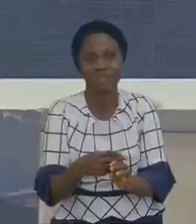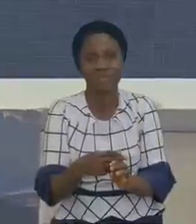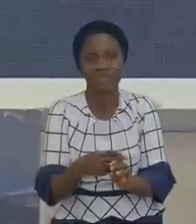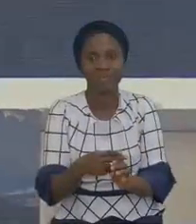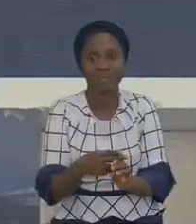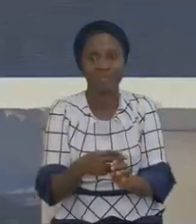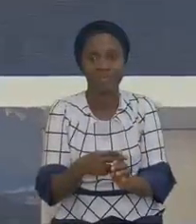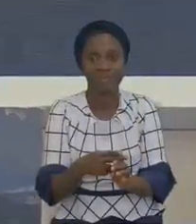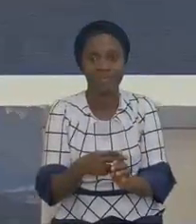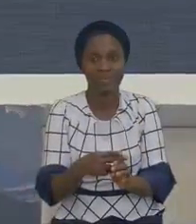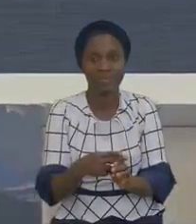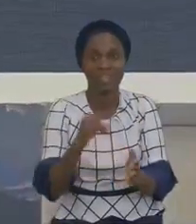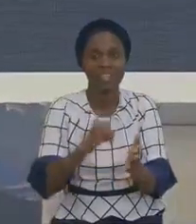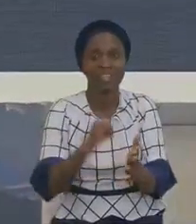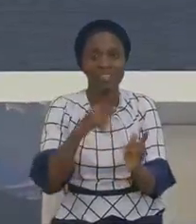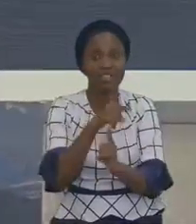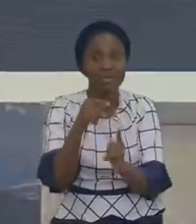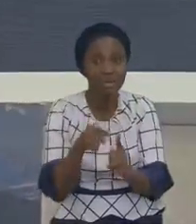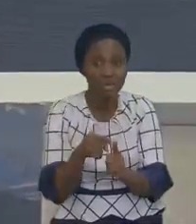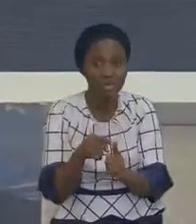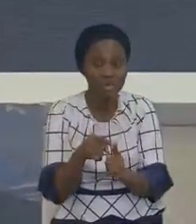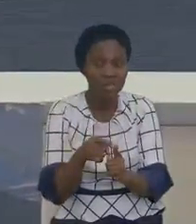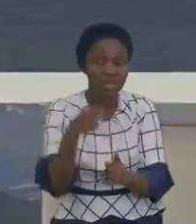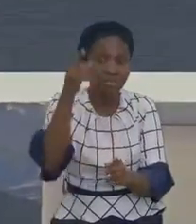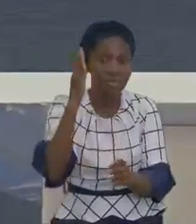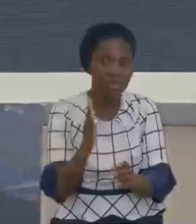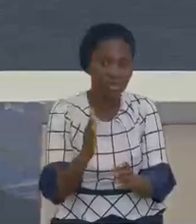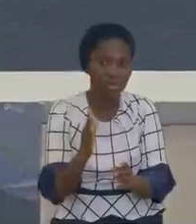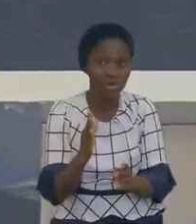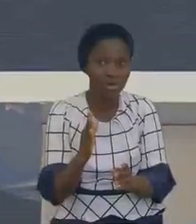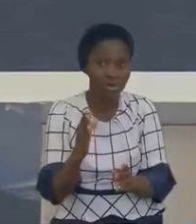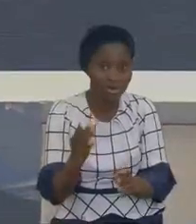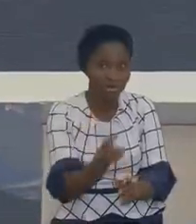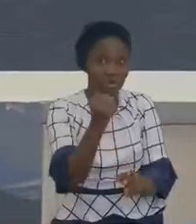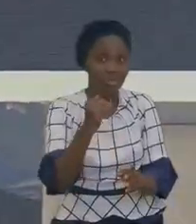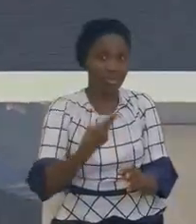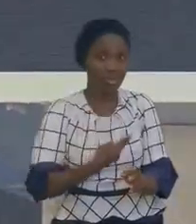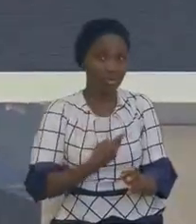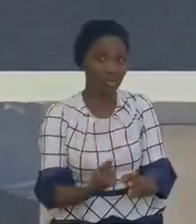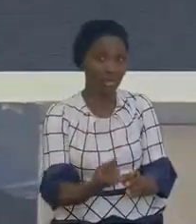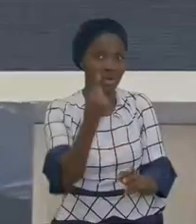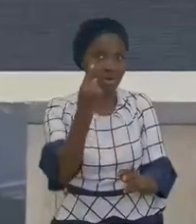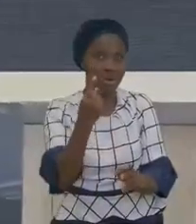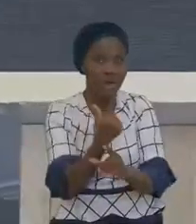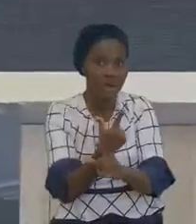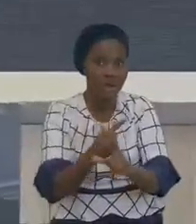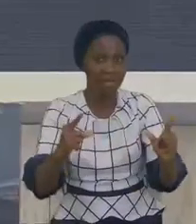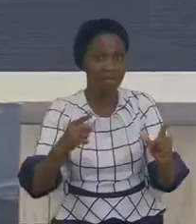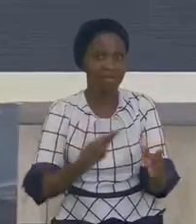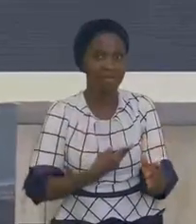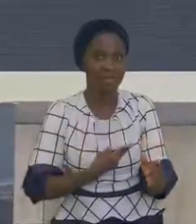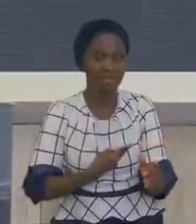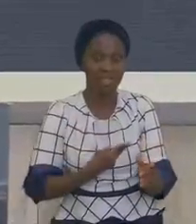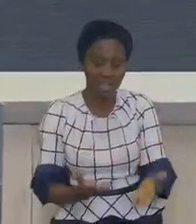C'est lorsque Dieu se saisit de nous, il nous libère, il nous élève et